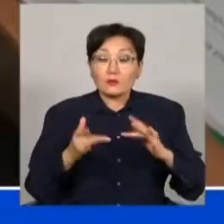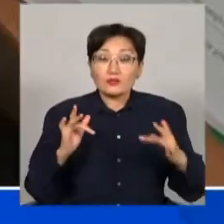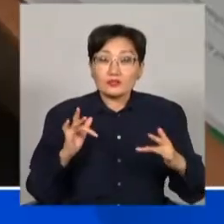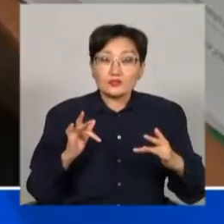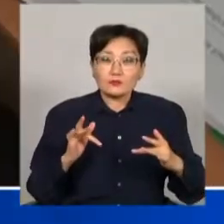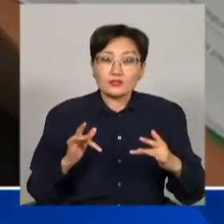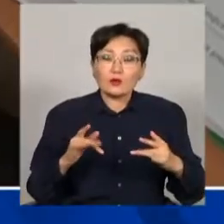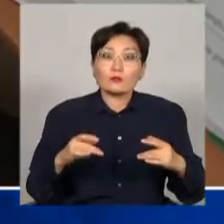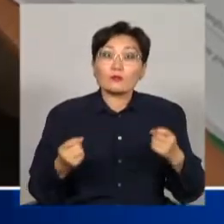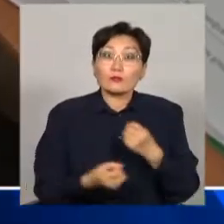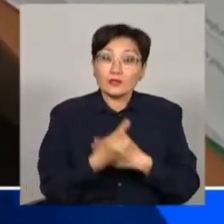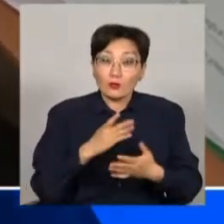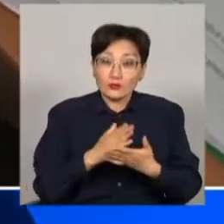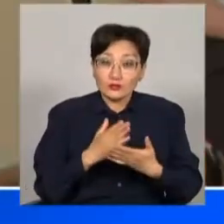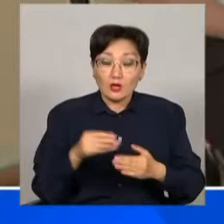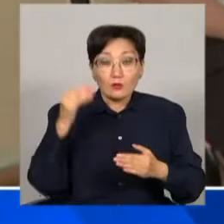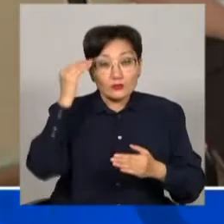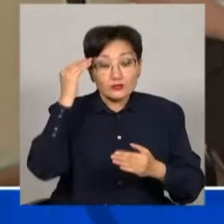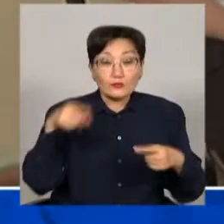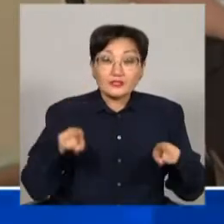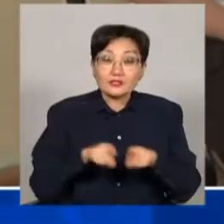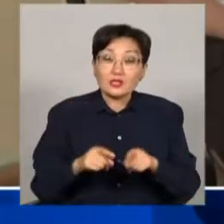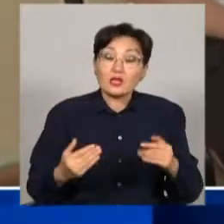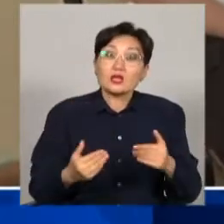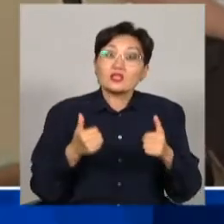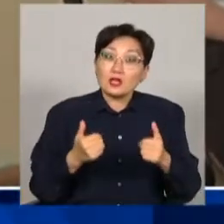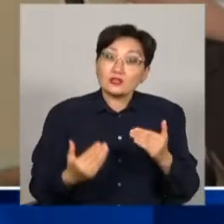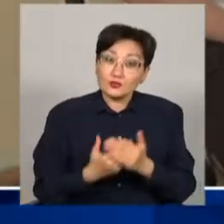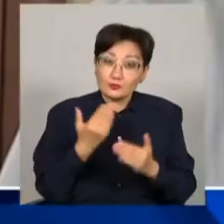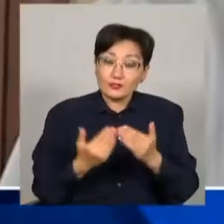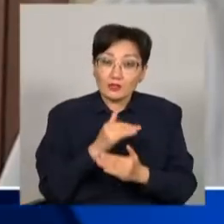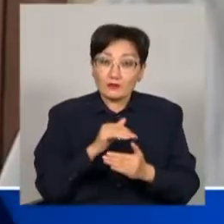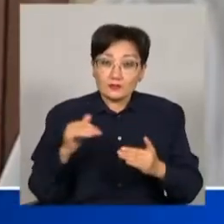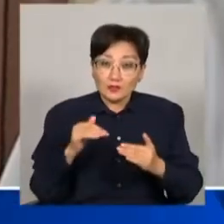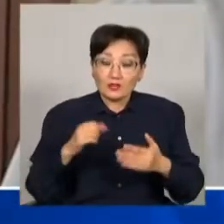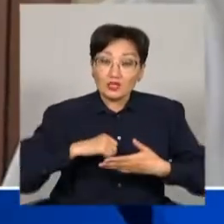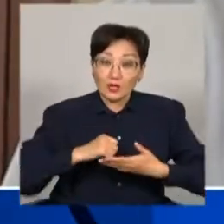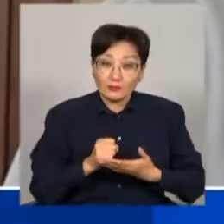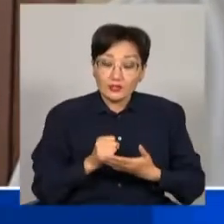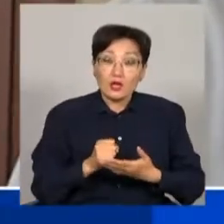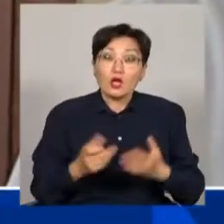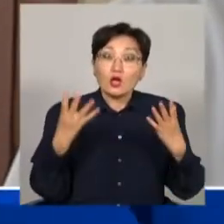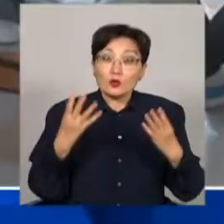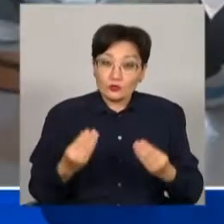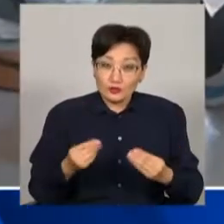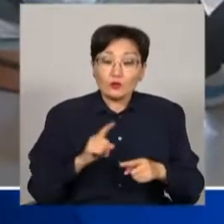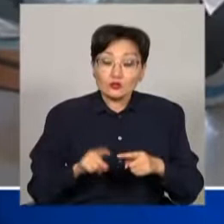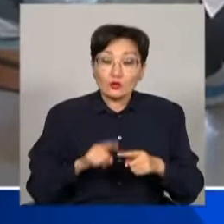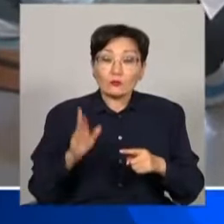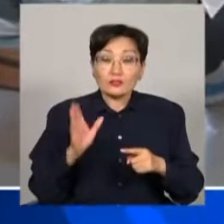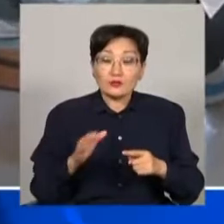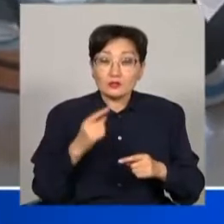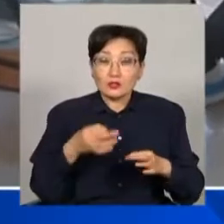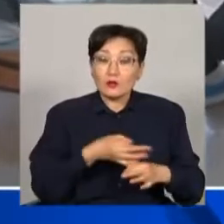желде ескенеді. Сала мамандарының пікірінше, мұндай жағымды жаңалықтың ресми түрде қабылданатын күні де алыс емес. Қазір